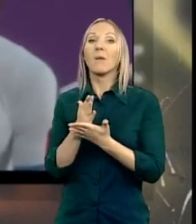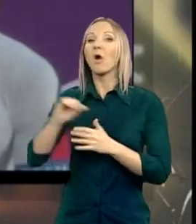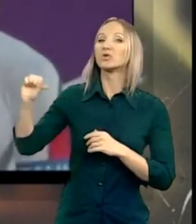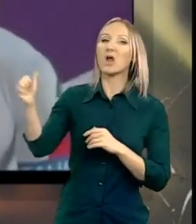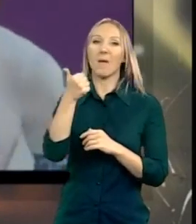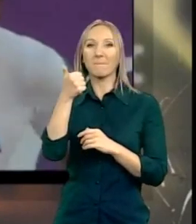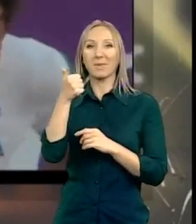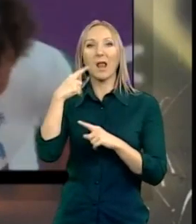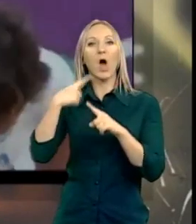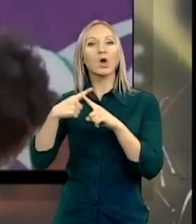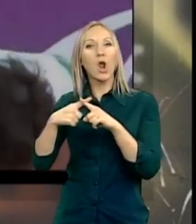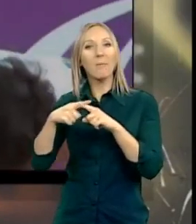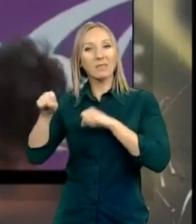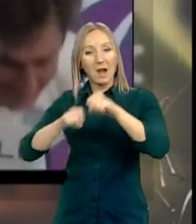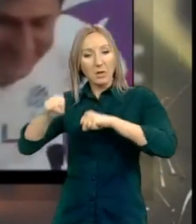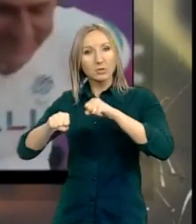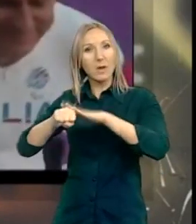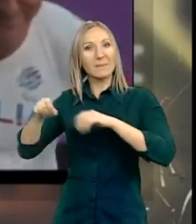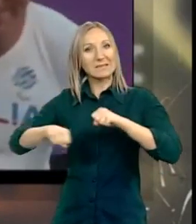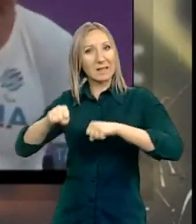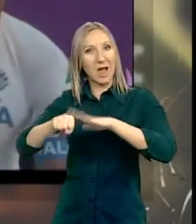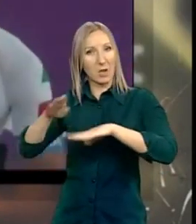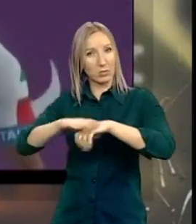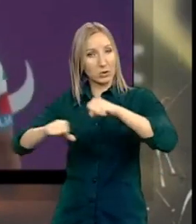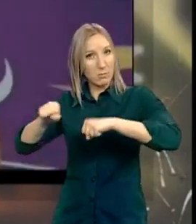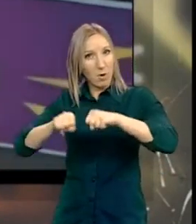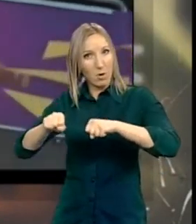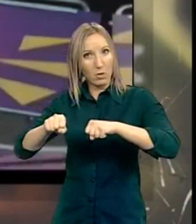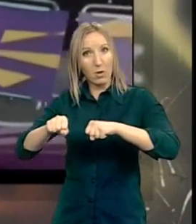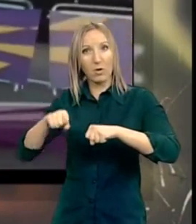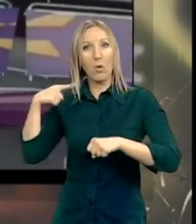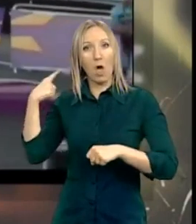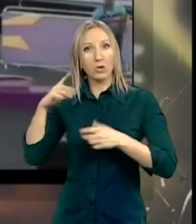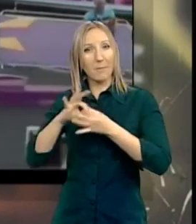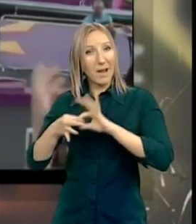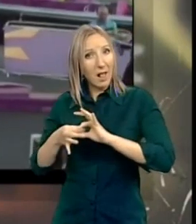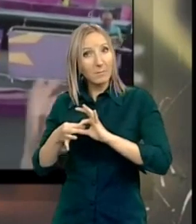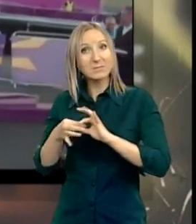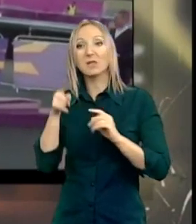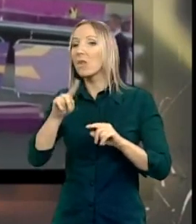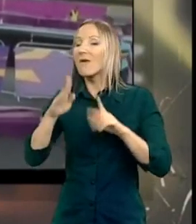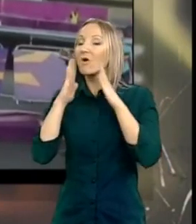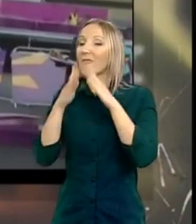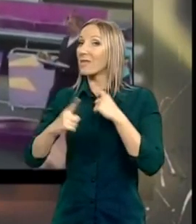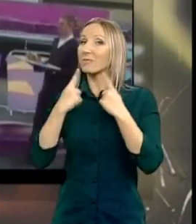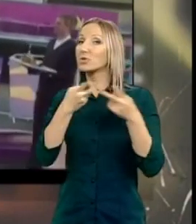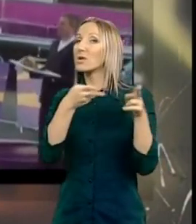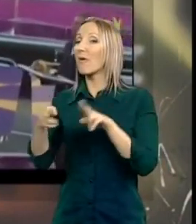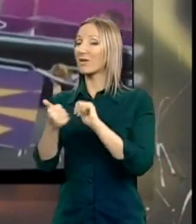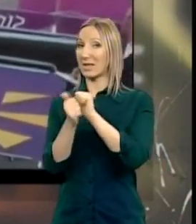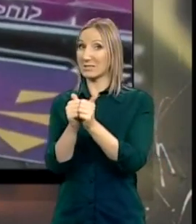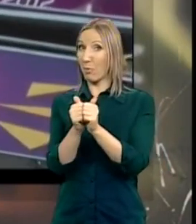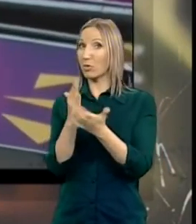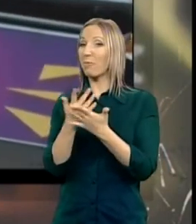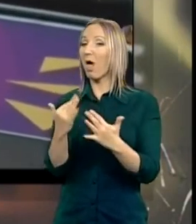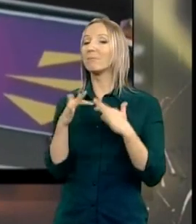na kronometar u kategoriji bicikala na ručni pogon. To dostignuće je bio jedna od najneverovatnijih priča o povratku u sportu, koja je